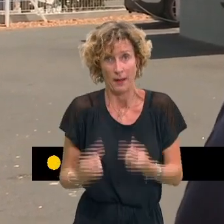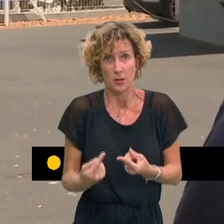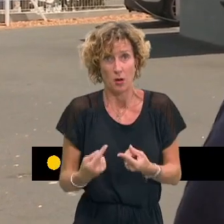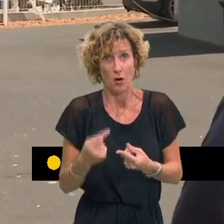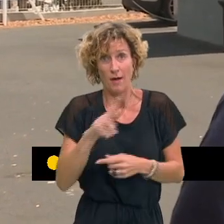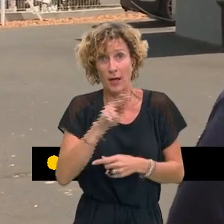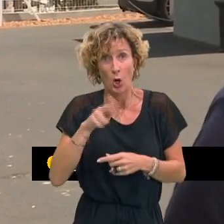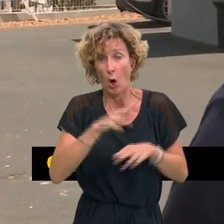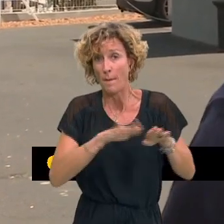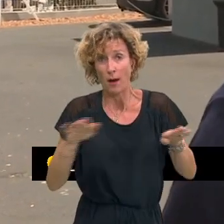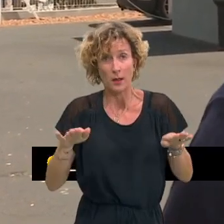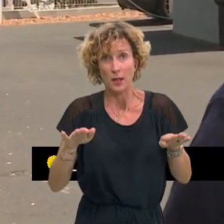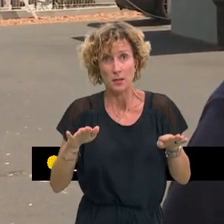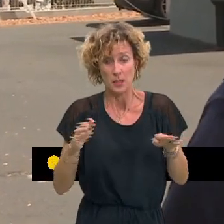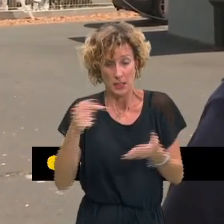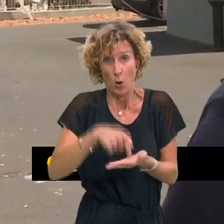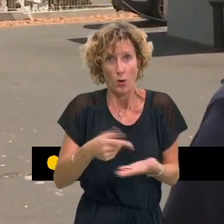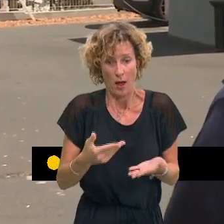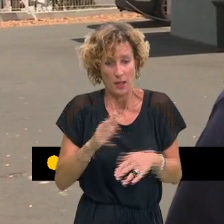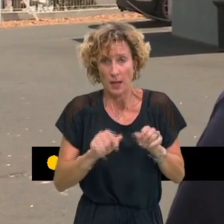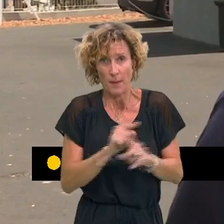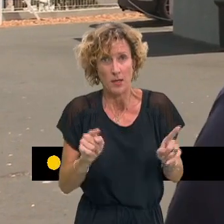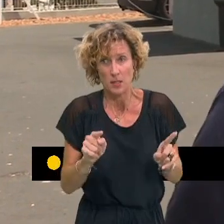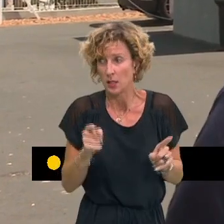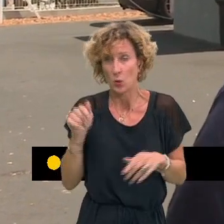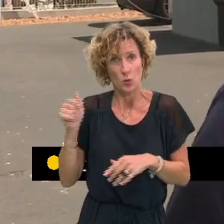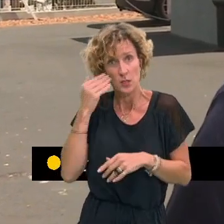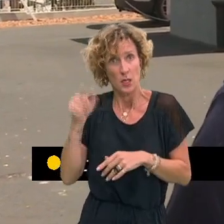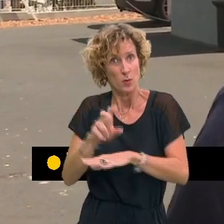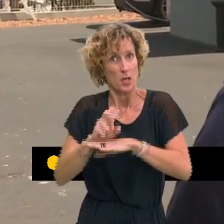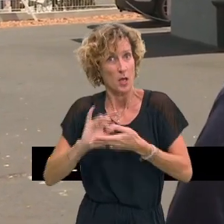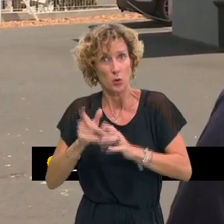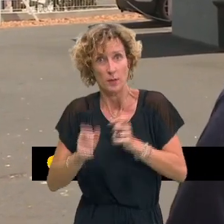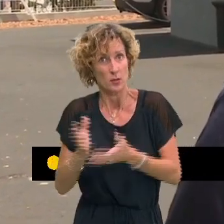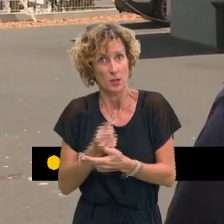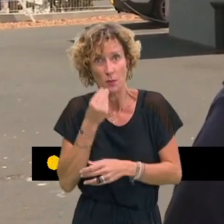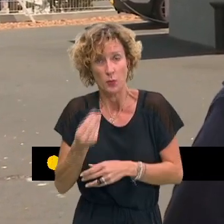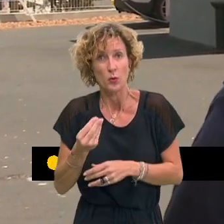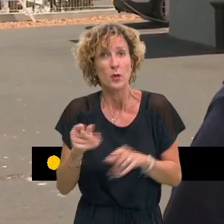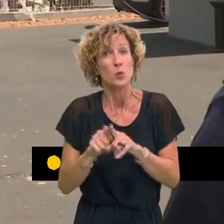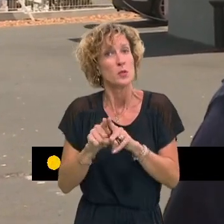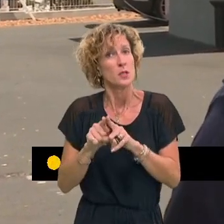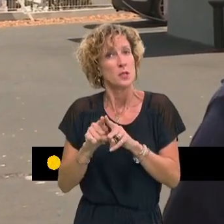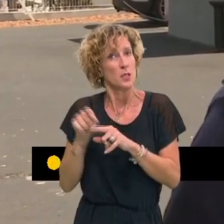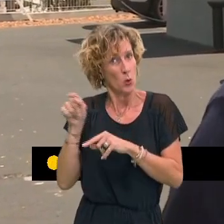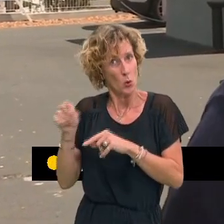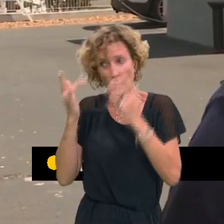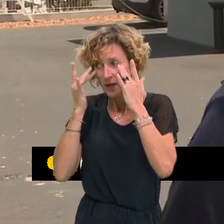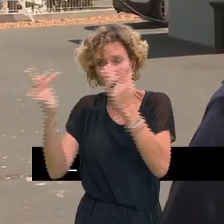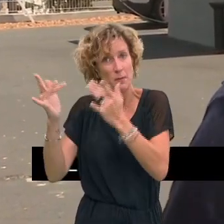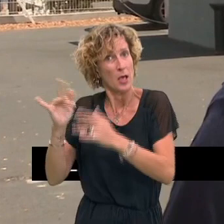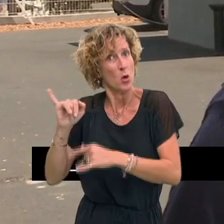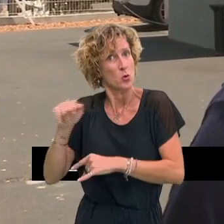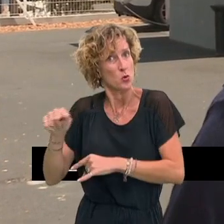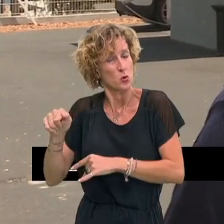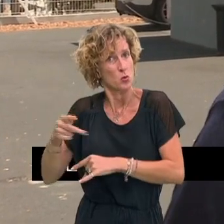n'étaient pas solides, donc l'extérieur il est bienvenu pour sauver le maximum d'emplois. Et aussi avec l'expérience qu'a IBL à l'extérieur, donc ça